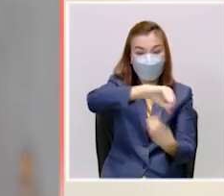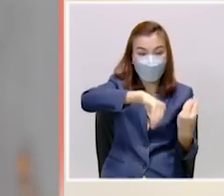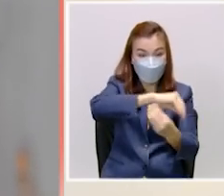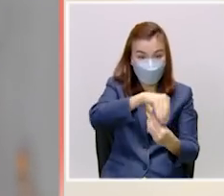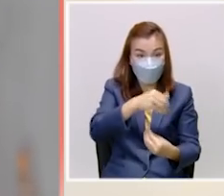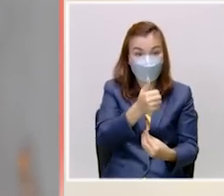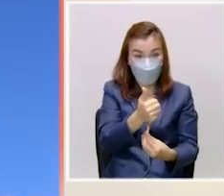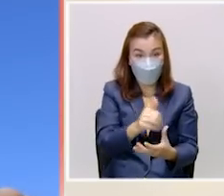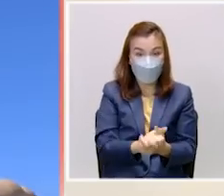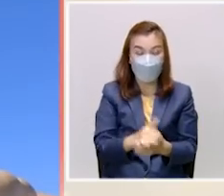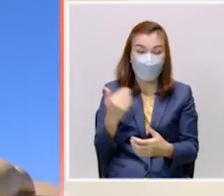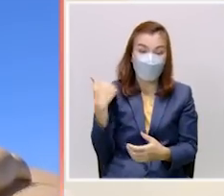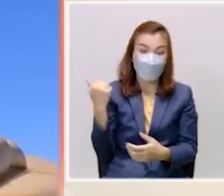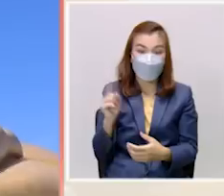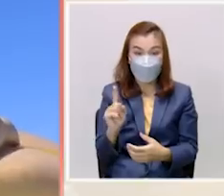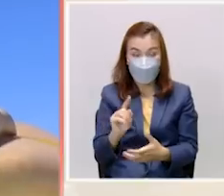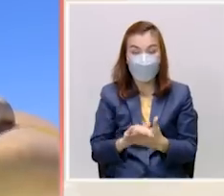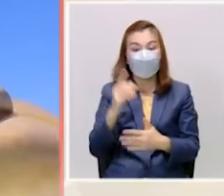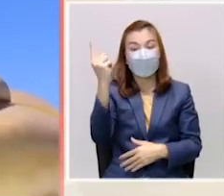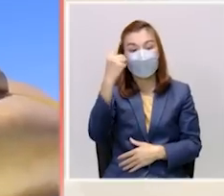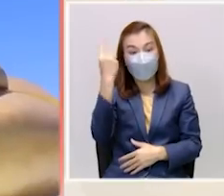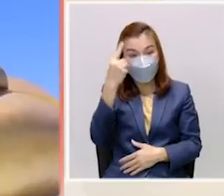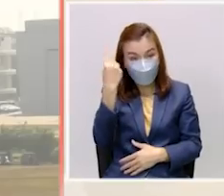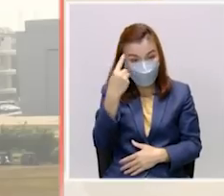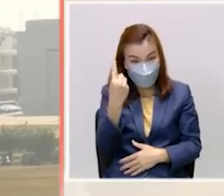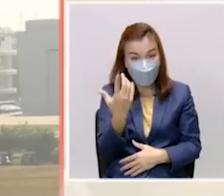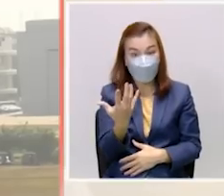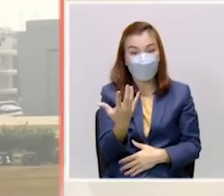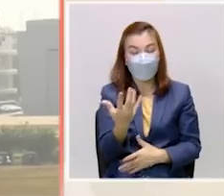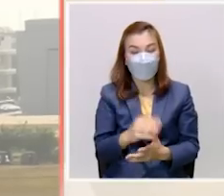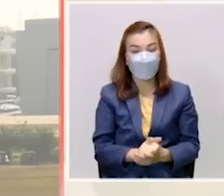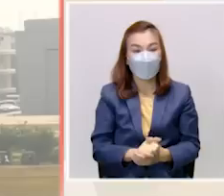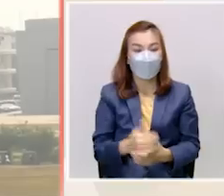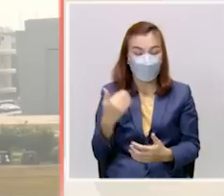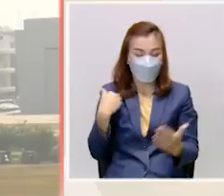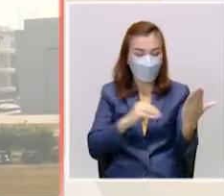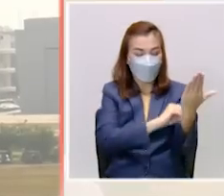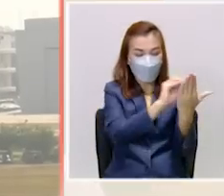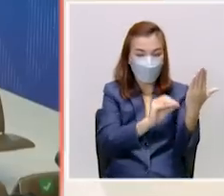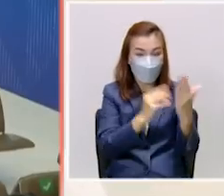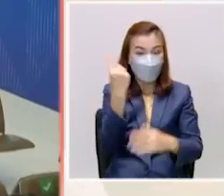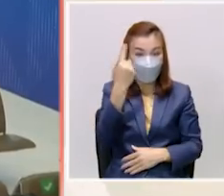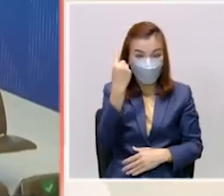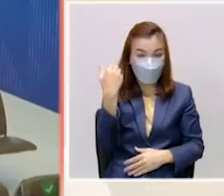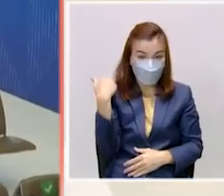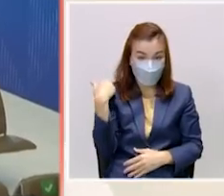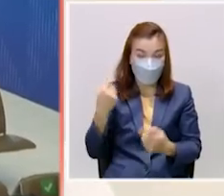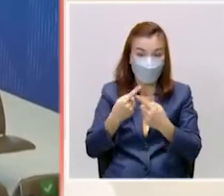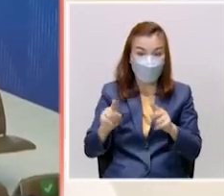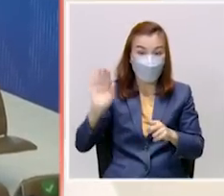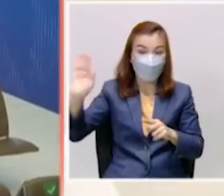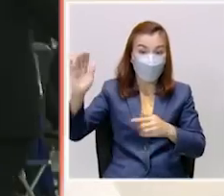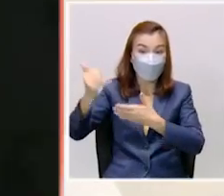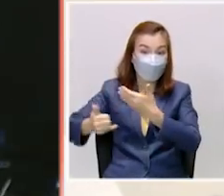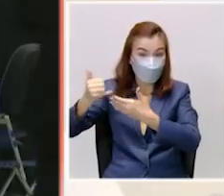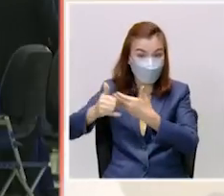างน้อยๆภายในประเทศก็ยังมีนักท่องเที่ยวเที่ยวอยู่นะครับสำหรับต่างประเทศเนี่ยที่พูดอ